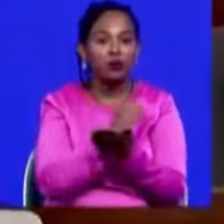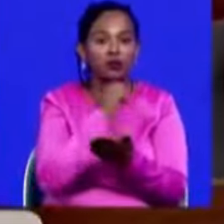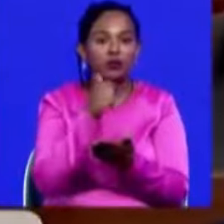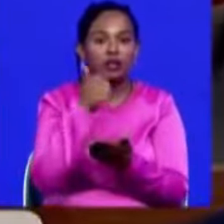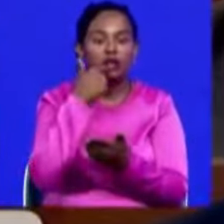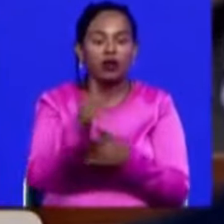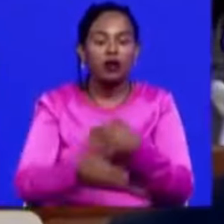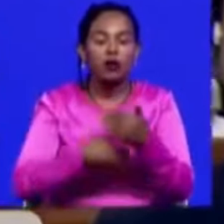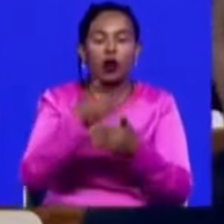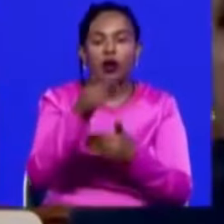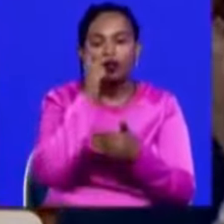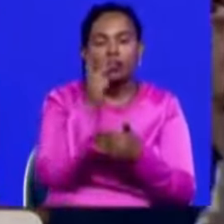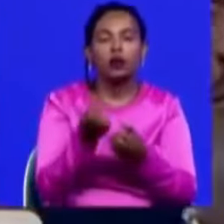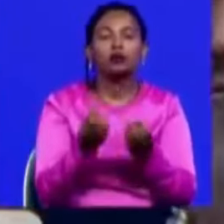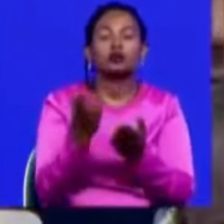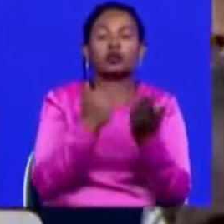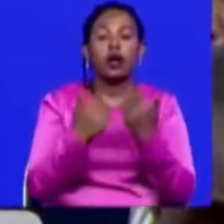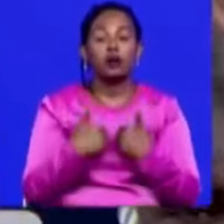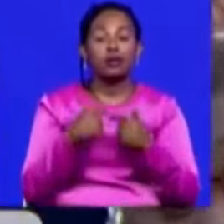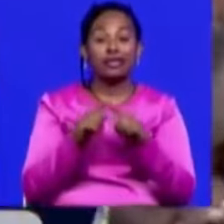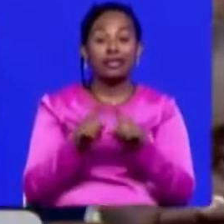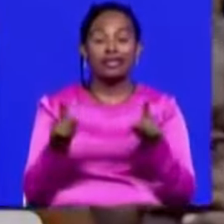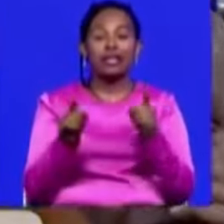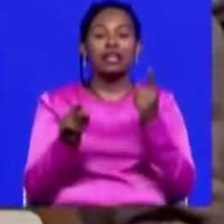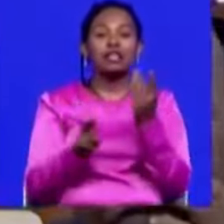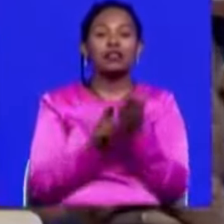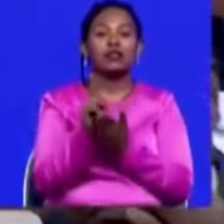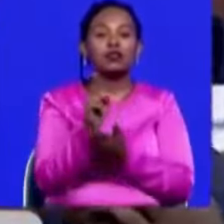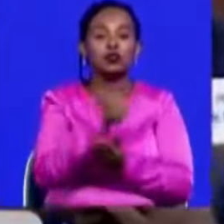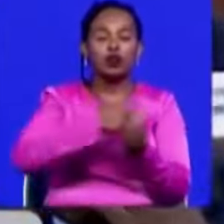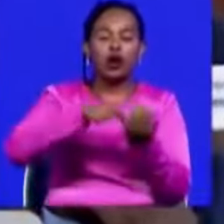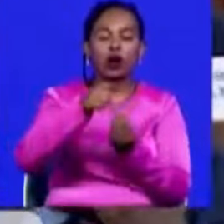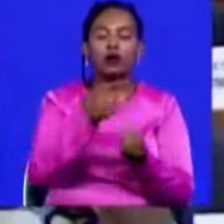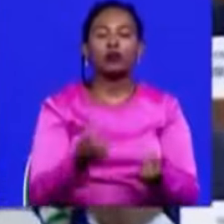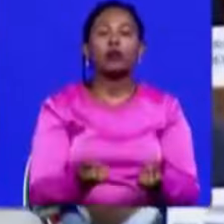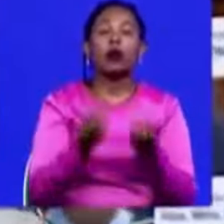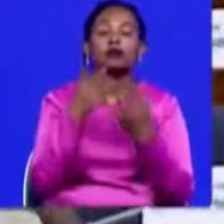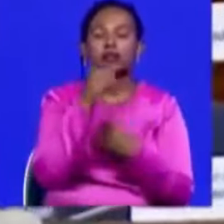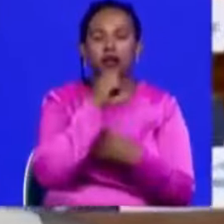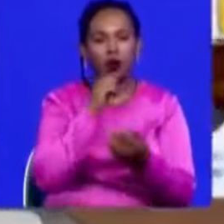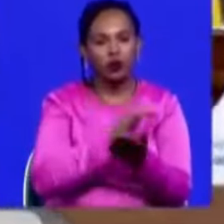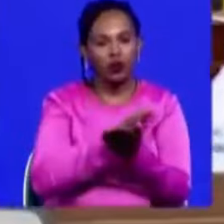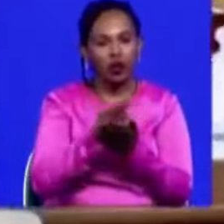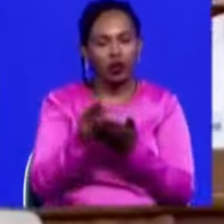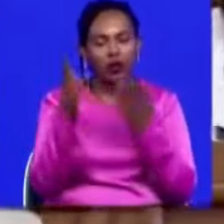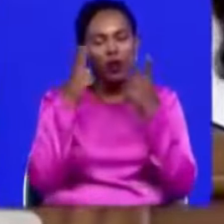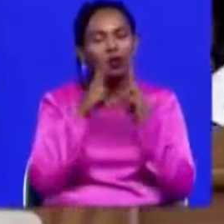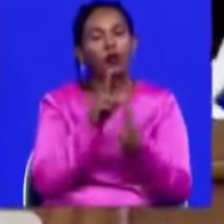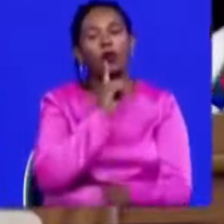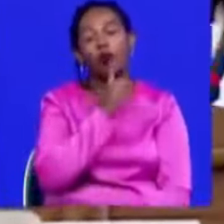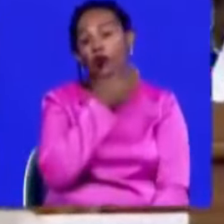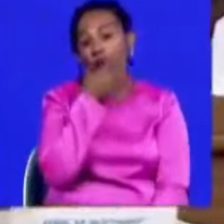በኋላ ሲፈተሽ ብዙ ችግር ያለበት ቢሆንም ዩኒቨርሲቲዎች አካባቢ ማብዛት ሳይሆን ጥራት ላይ ማተኮር ነው